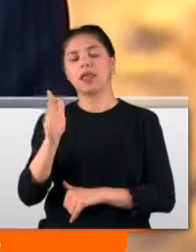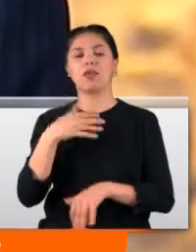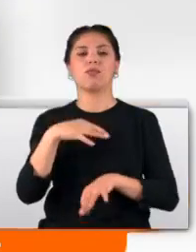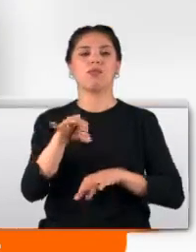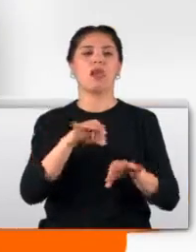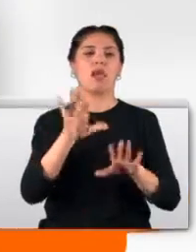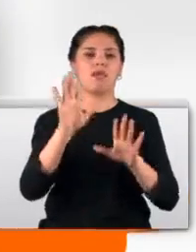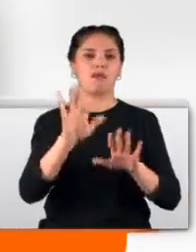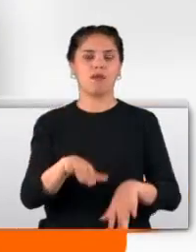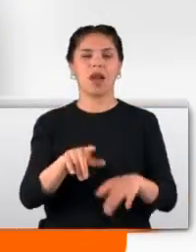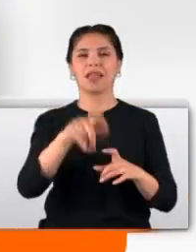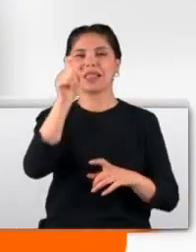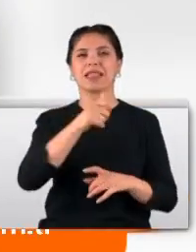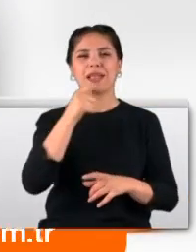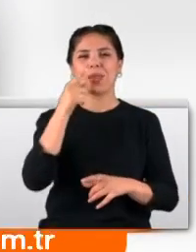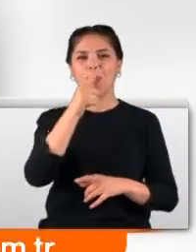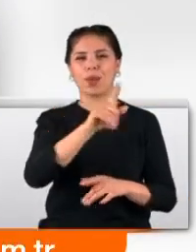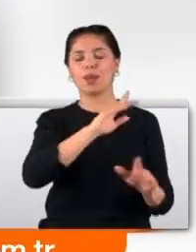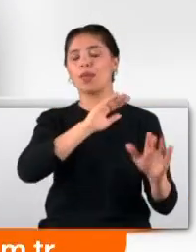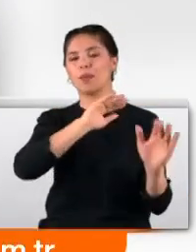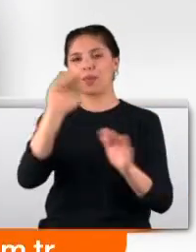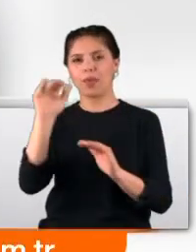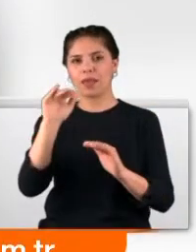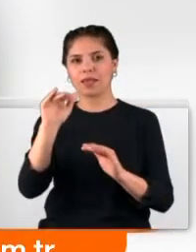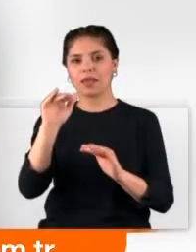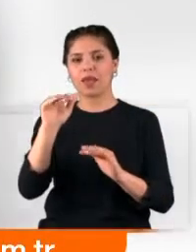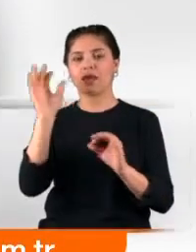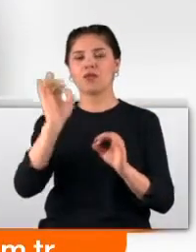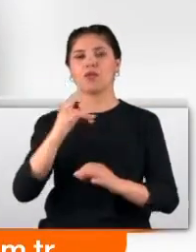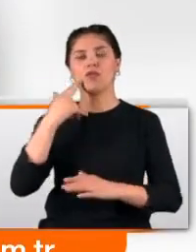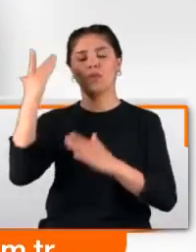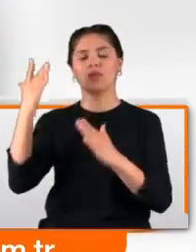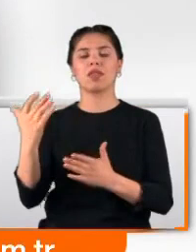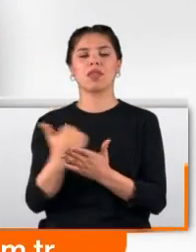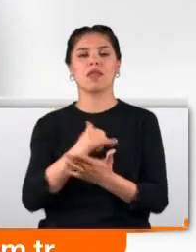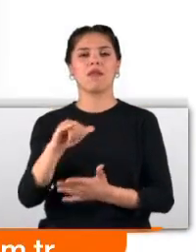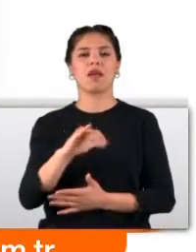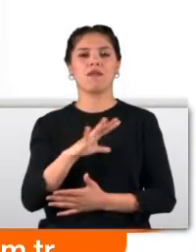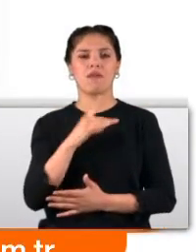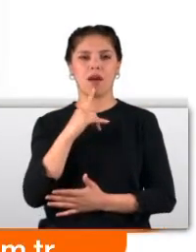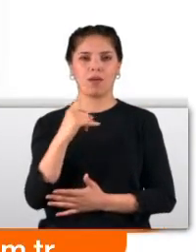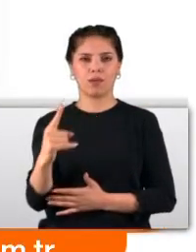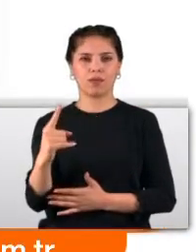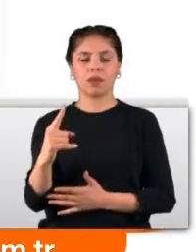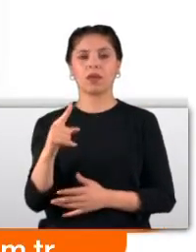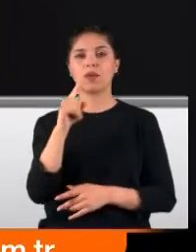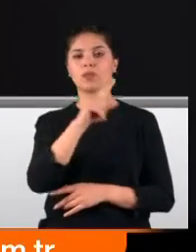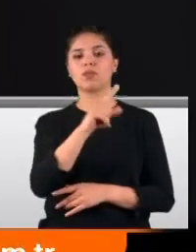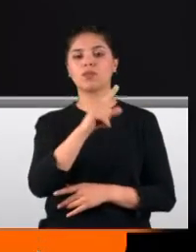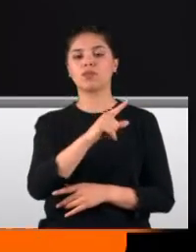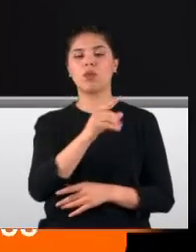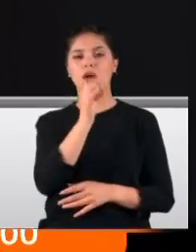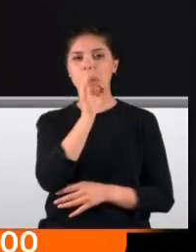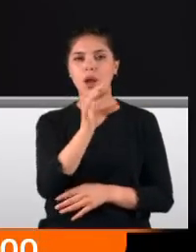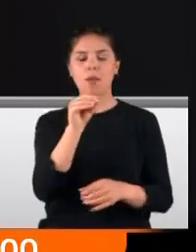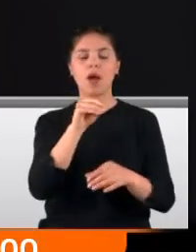planımız var. Oğan'ın desteği Politico'nun haberinde Erdoğan artık zafere daha yakın olarak yorumlandı. New York Times gibi CNN de